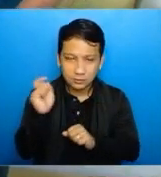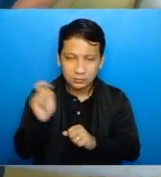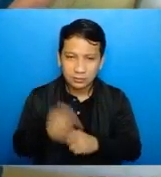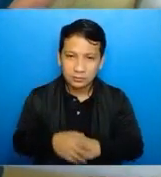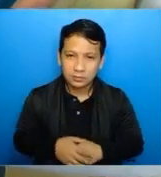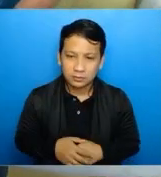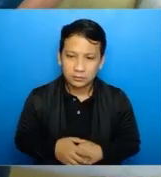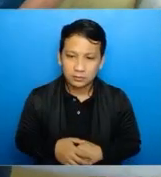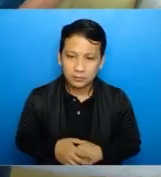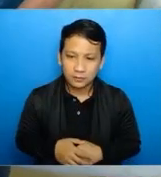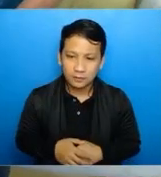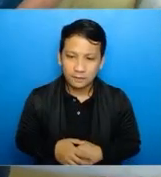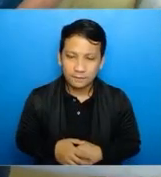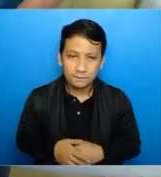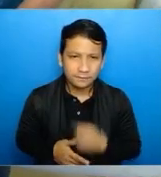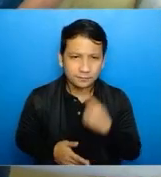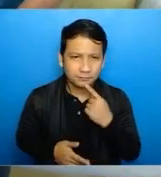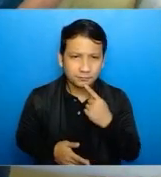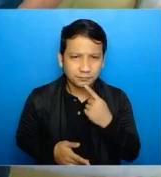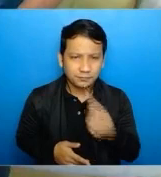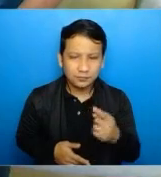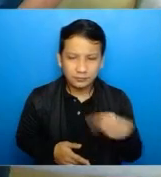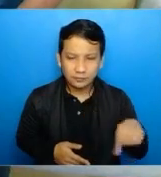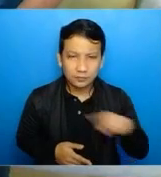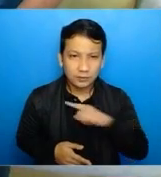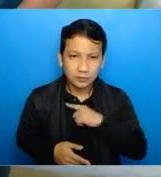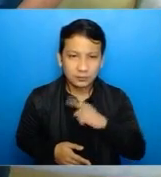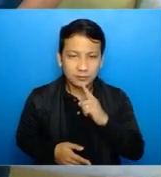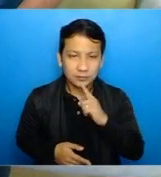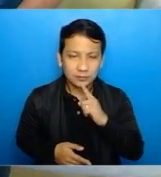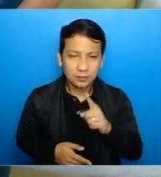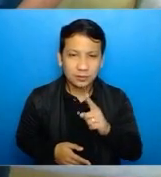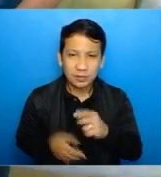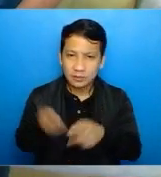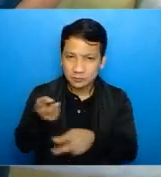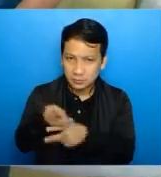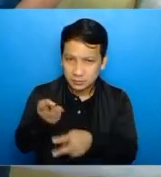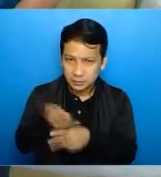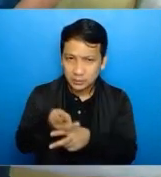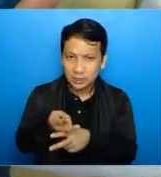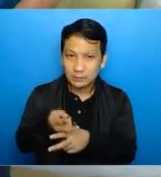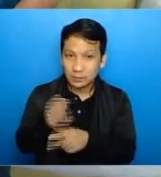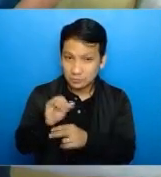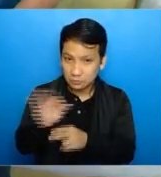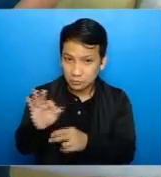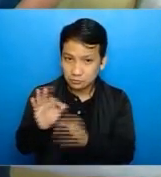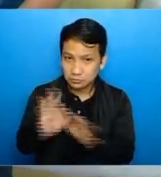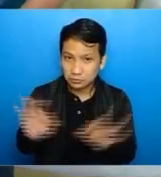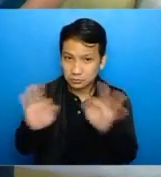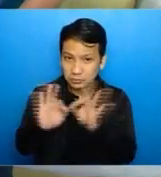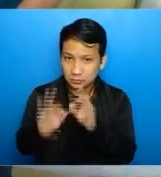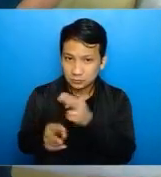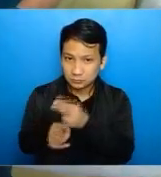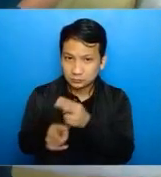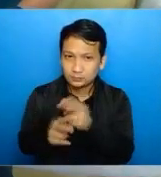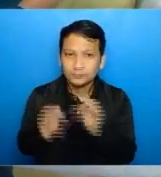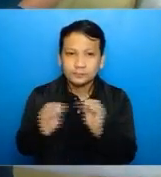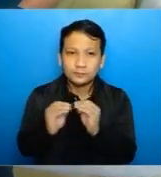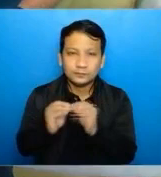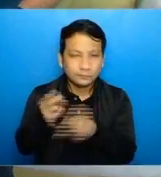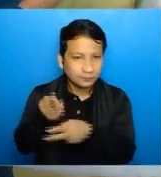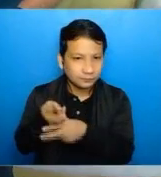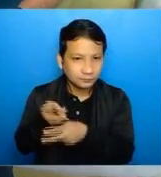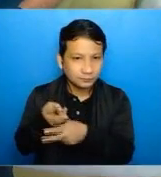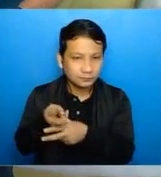one way of preventing it. Yung parang syempre, doble ingat pa rin, di ba? Mm. Kung nag-iingat tayo ngayon, kailangan pa natin mas lalo pang paigtingin yung mga